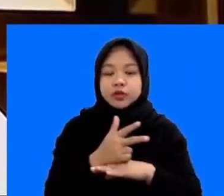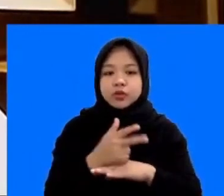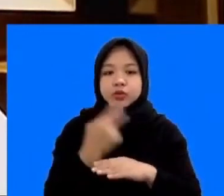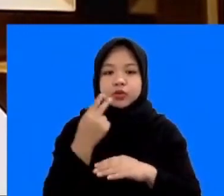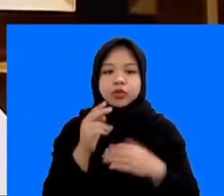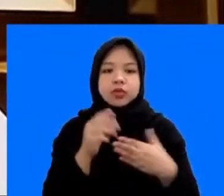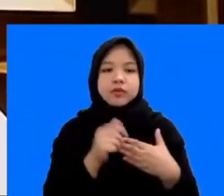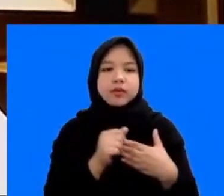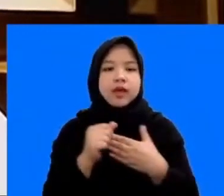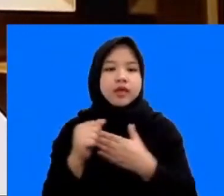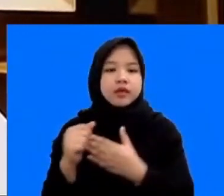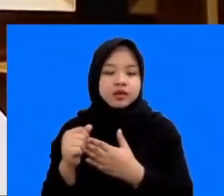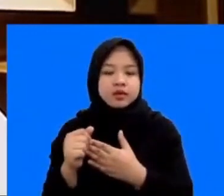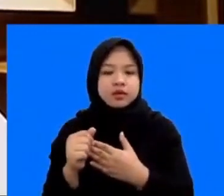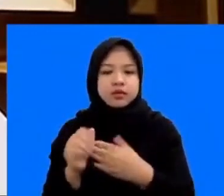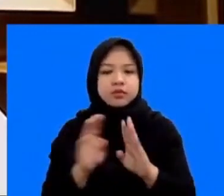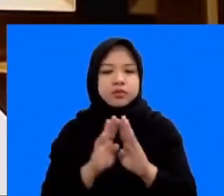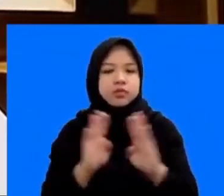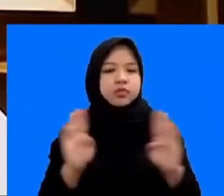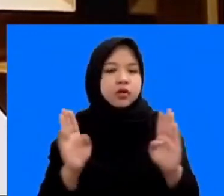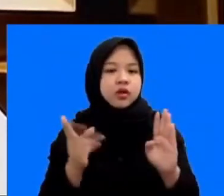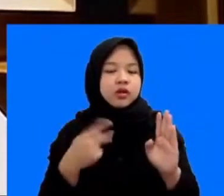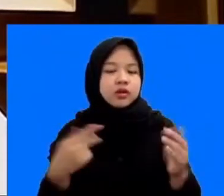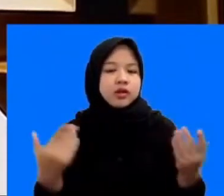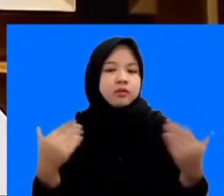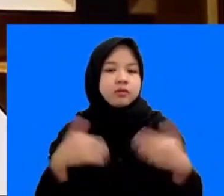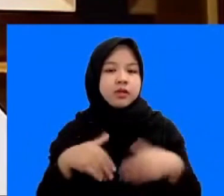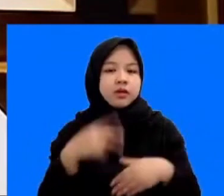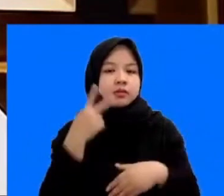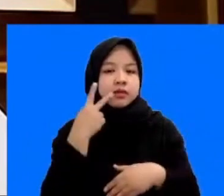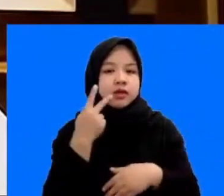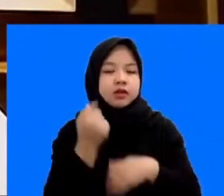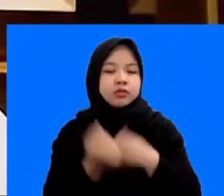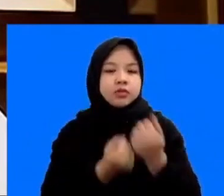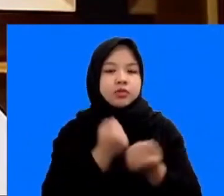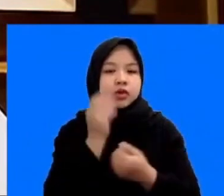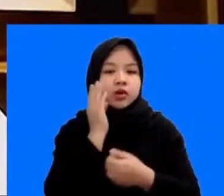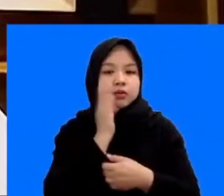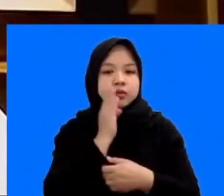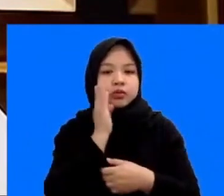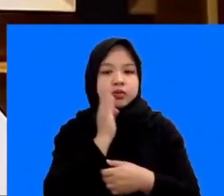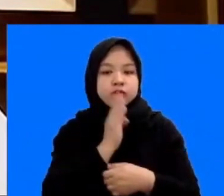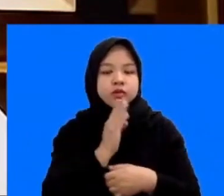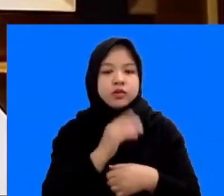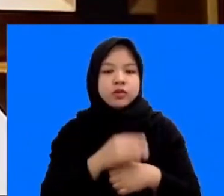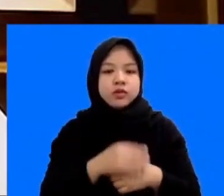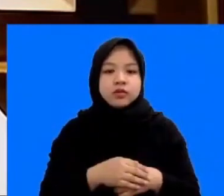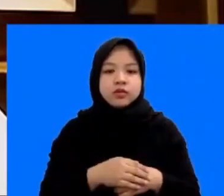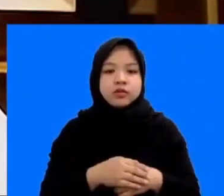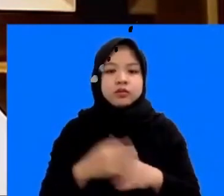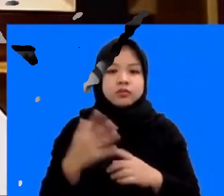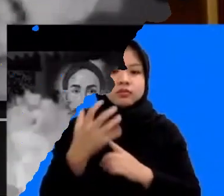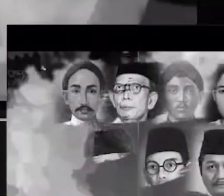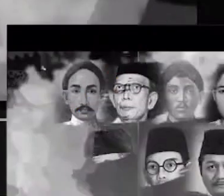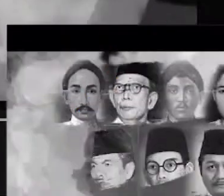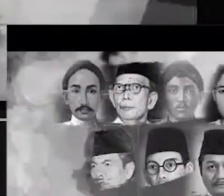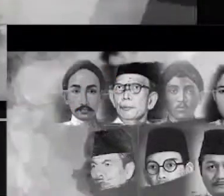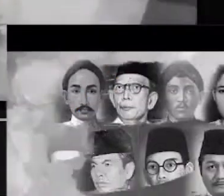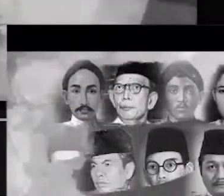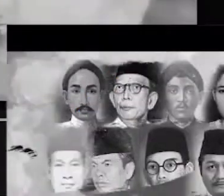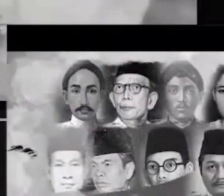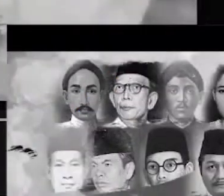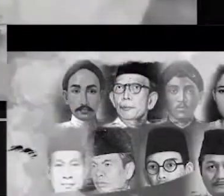pengantar diskusi kita untuk kembali melihat Perjuangan pemuda pada waktu lalu meraih kemerdekaan